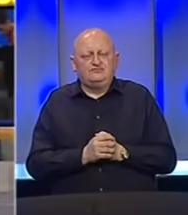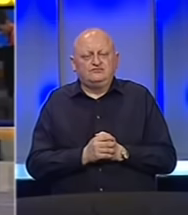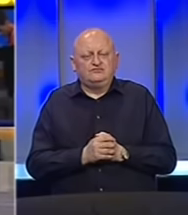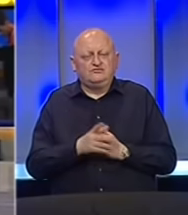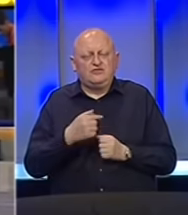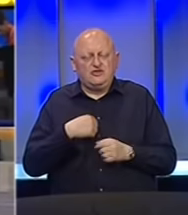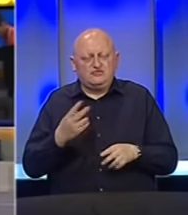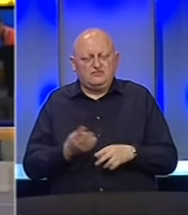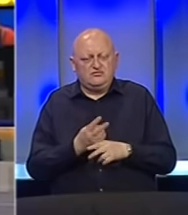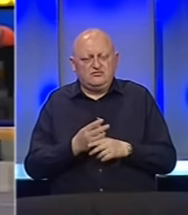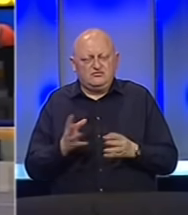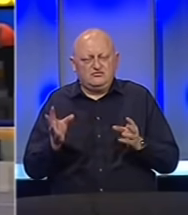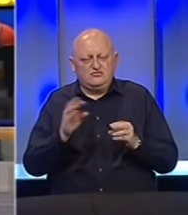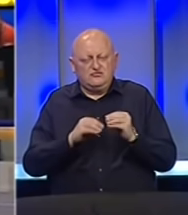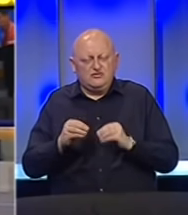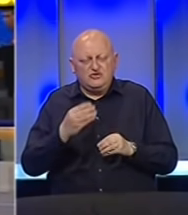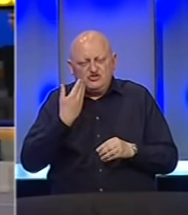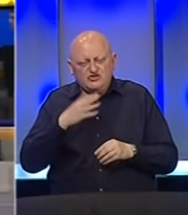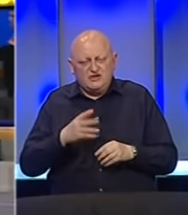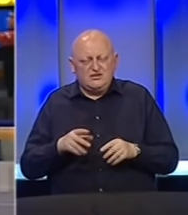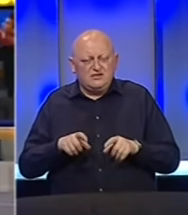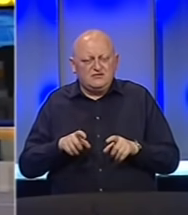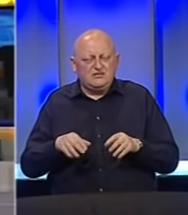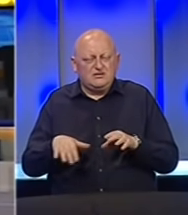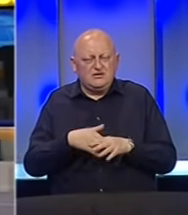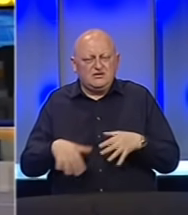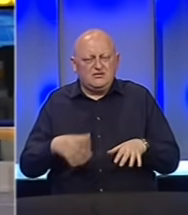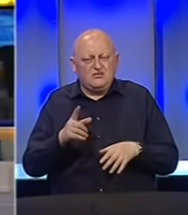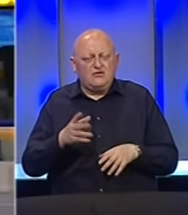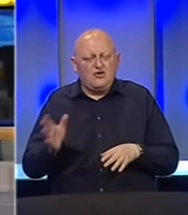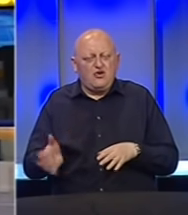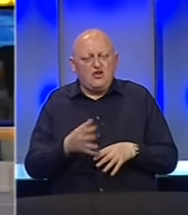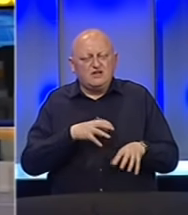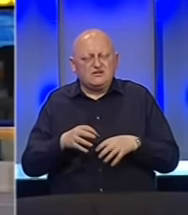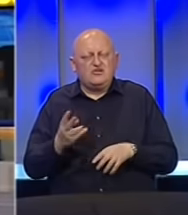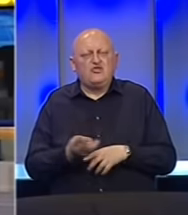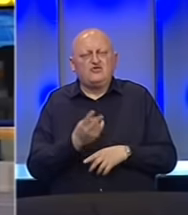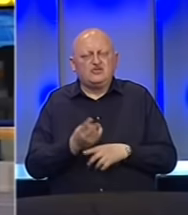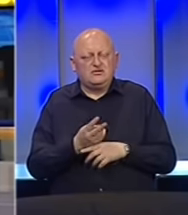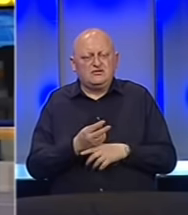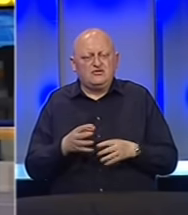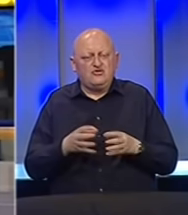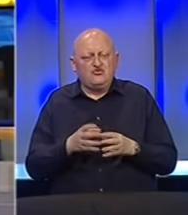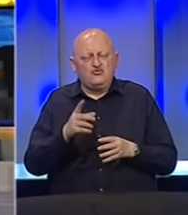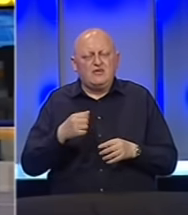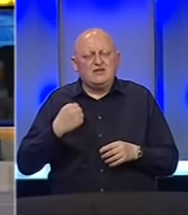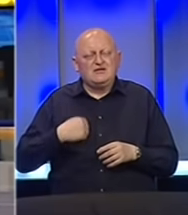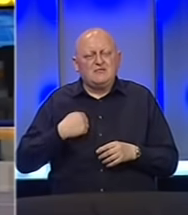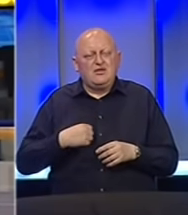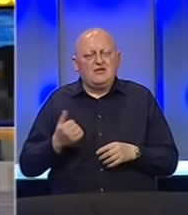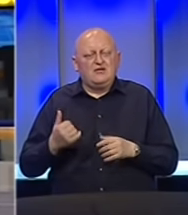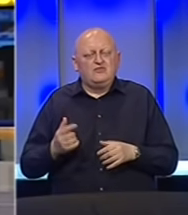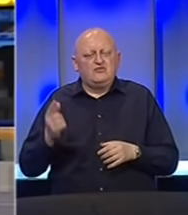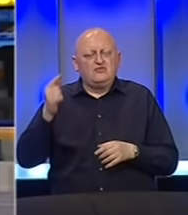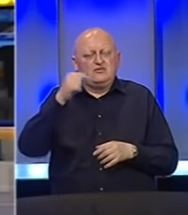I dok se u našoj zemlji zbrajaju posljedice pandemije i broj nezaposlenih, bilježimo i odlaske radnika u inostranstvo. Grupa njih je iz Banja Luke stigla je